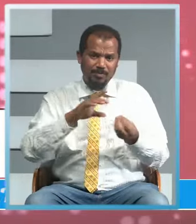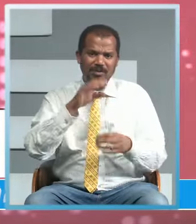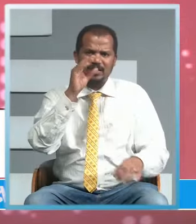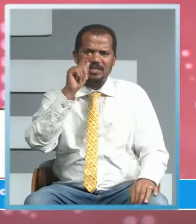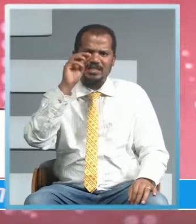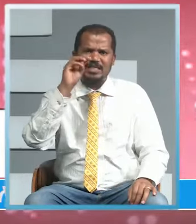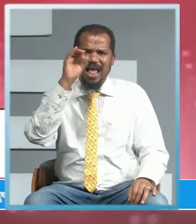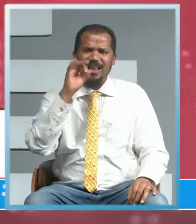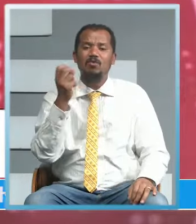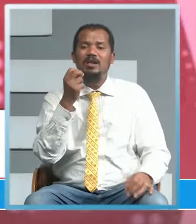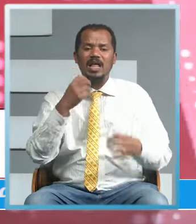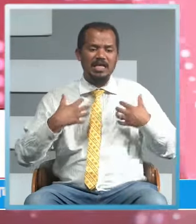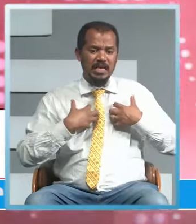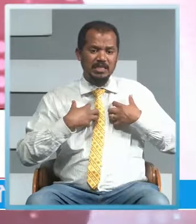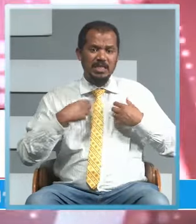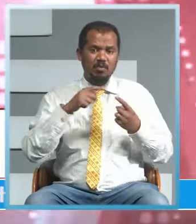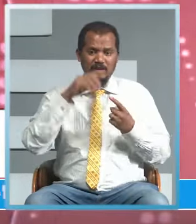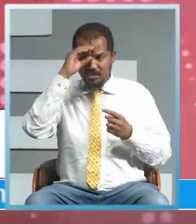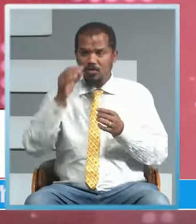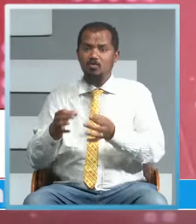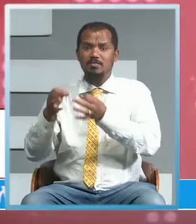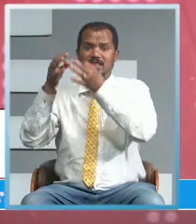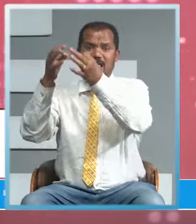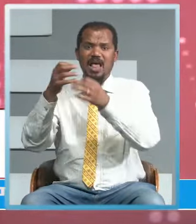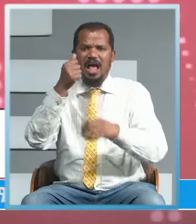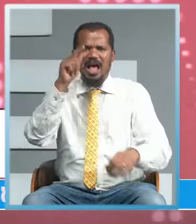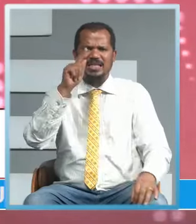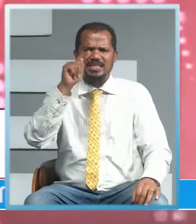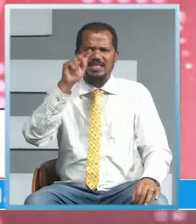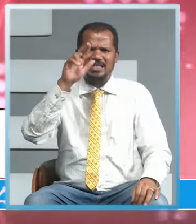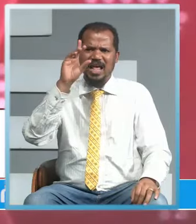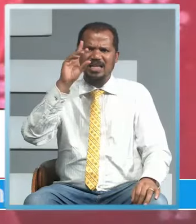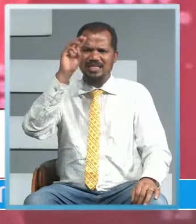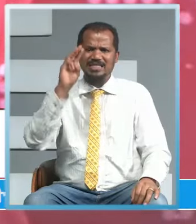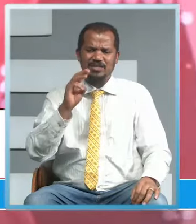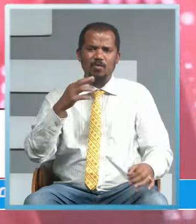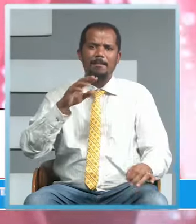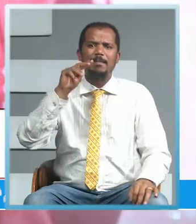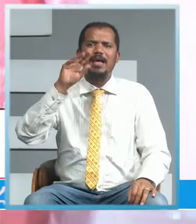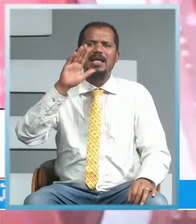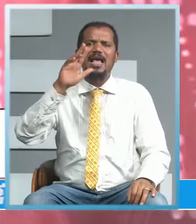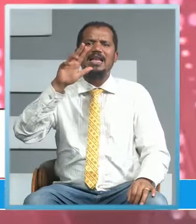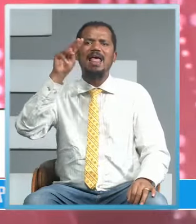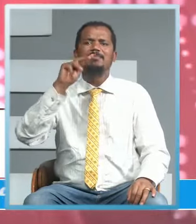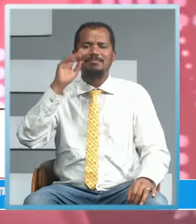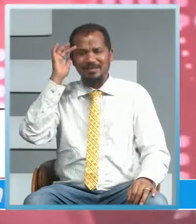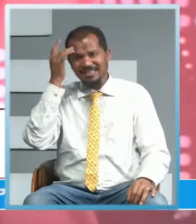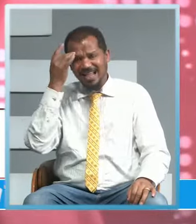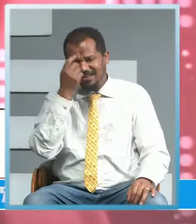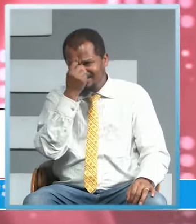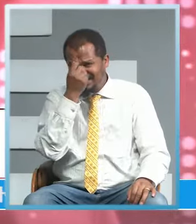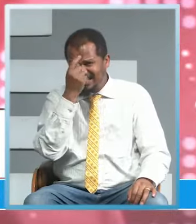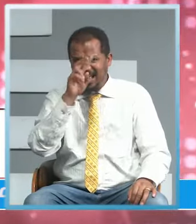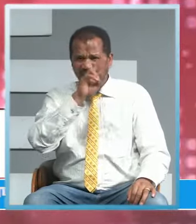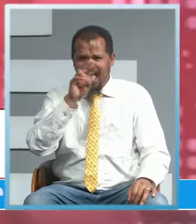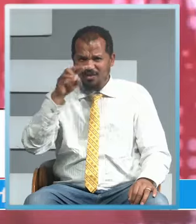በክልሉ በህንጣል ወረዳ ከእንስሳት ወደ ሰው በሚተላለፍ አንትራክስ ወይም በመገረም በሽታ